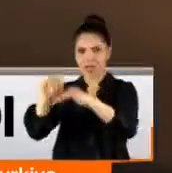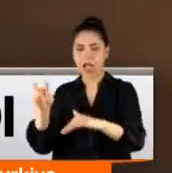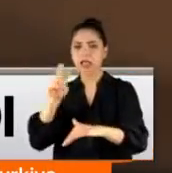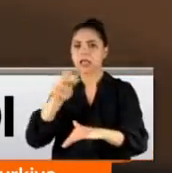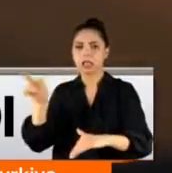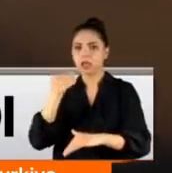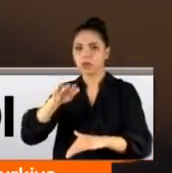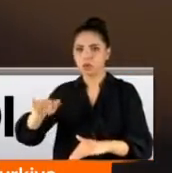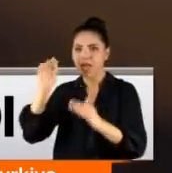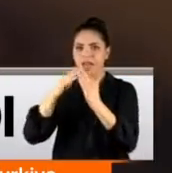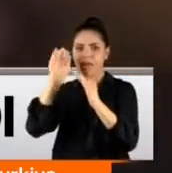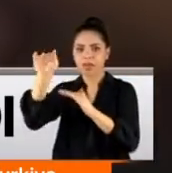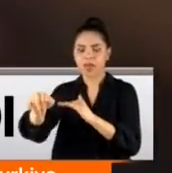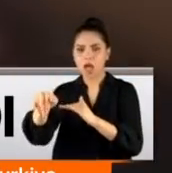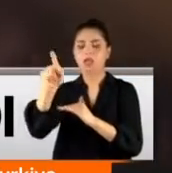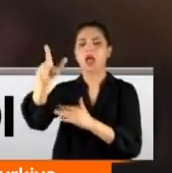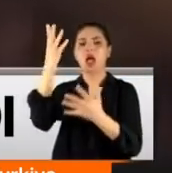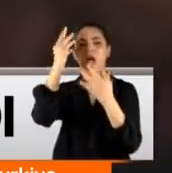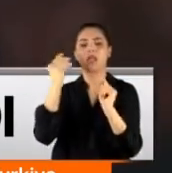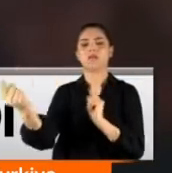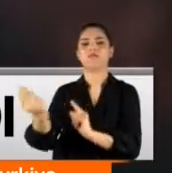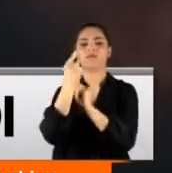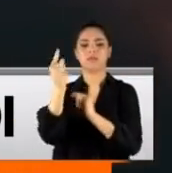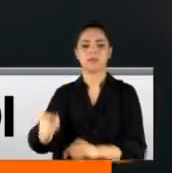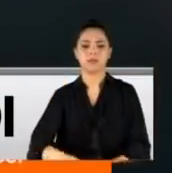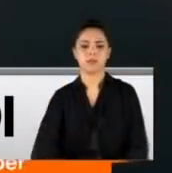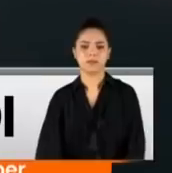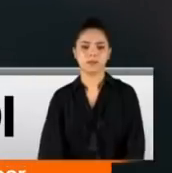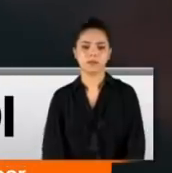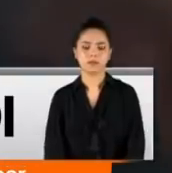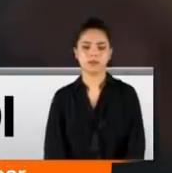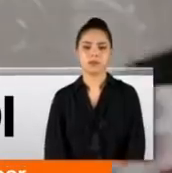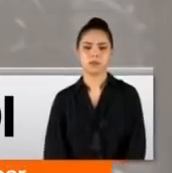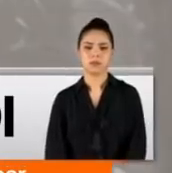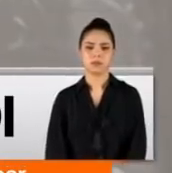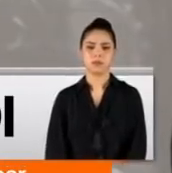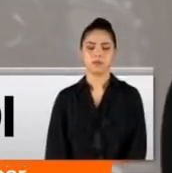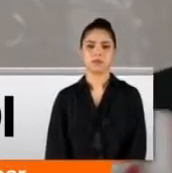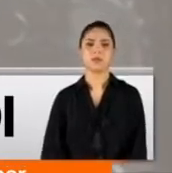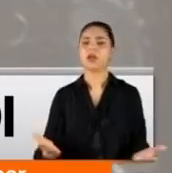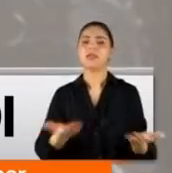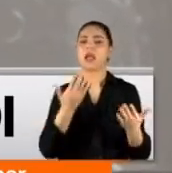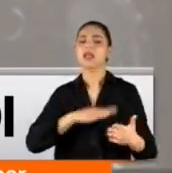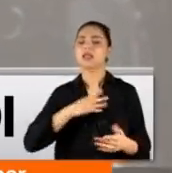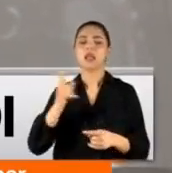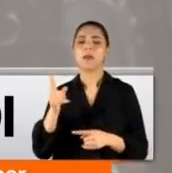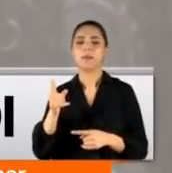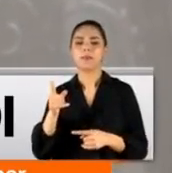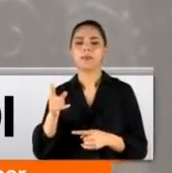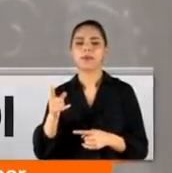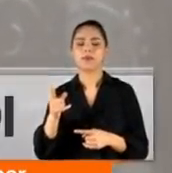korkunçtu. Cumartesi gününden beri mi dövüyor seni? Niye peki? Niye bize söylemiyorsun? Aynı şeyler. Nasıl dayandın?